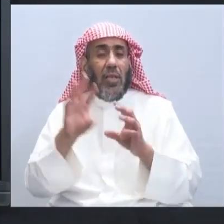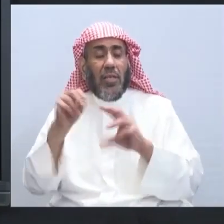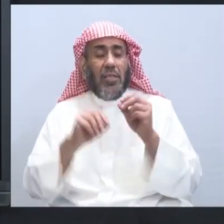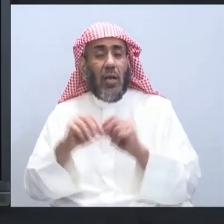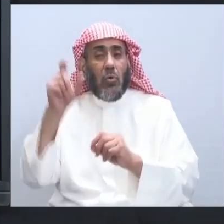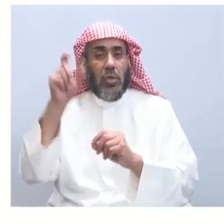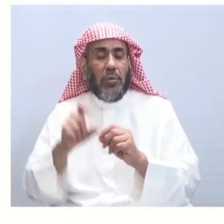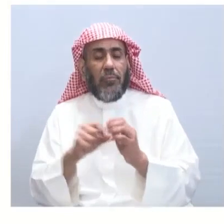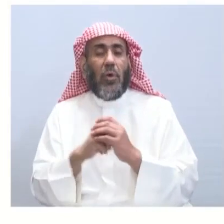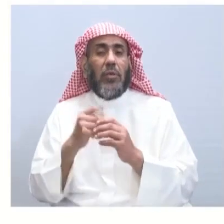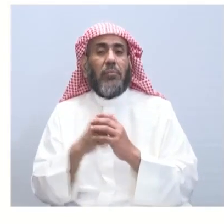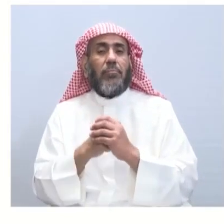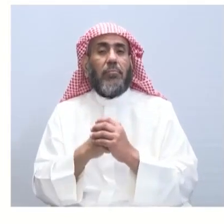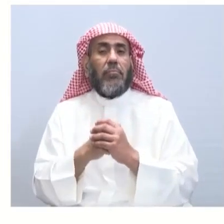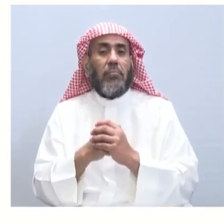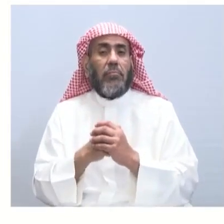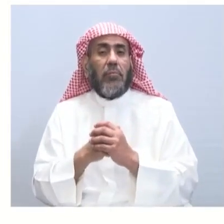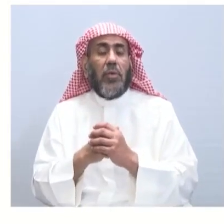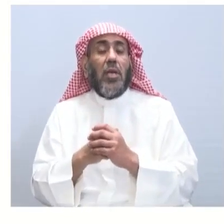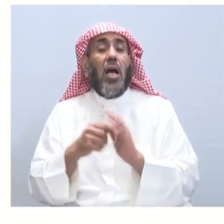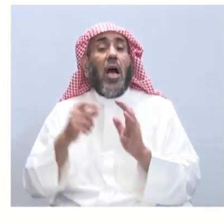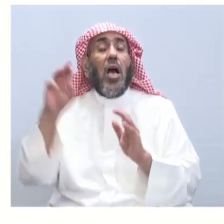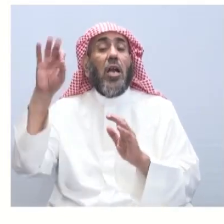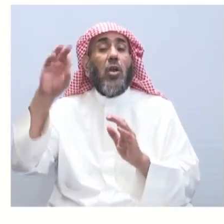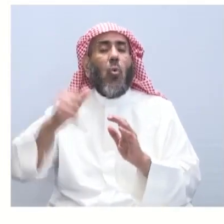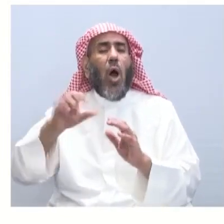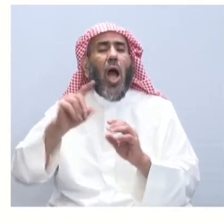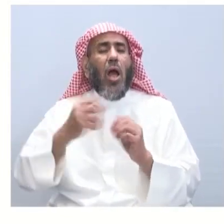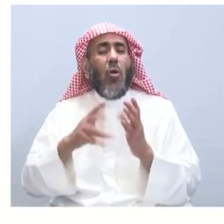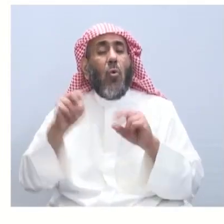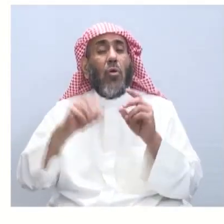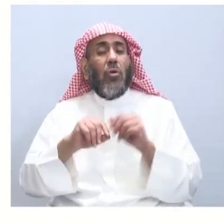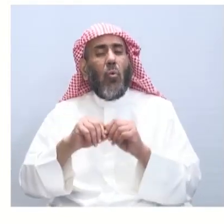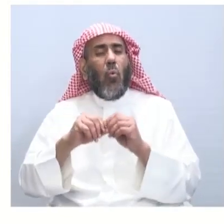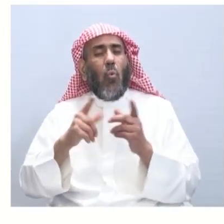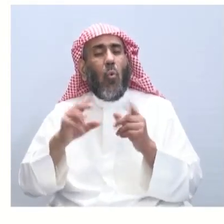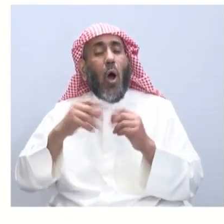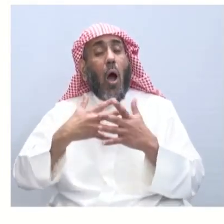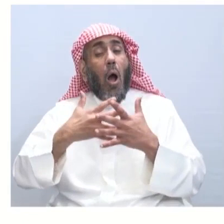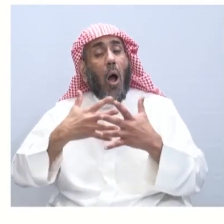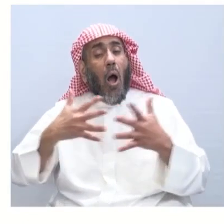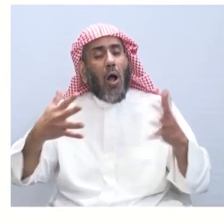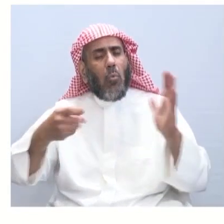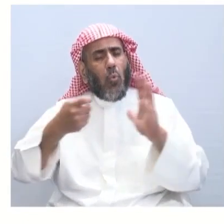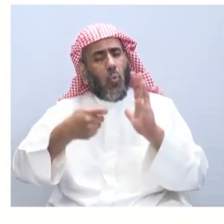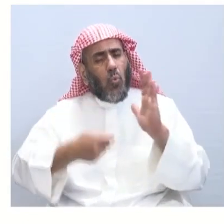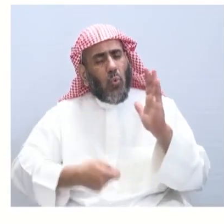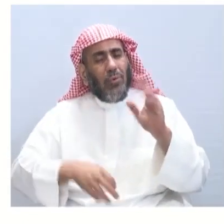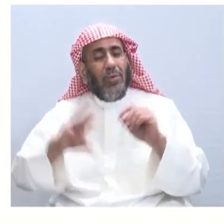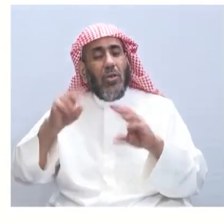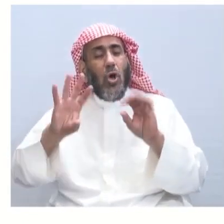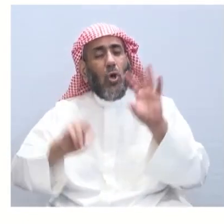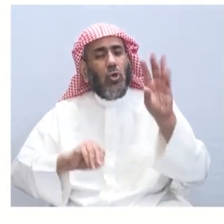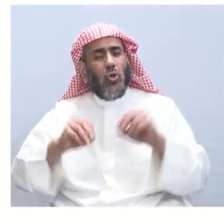شخصيه شخصيه واحده الروايه النوع الثاني طبعا هذه اطول واكبر واتم الروايه طبعا هي